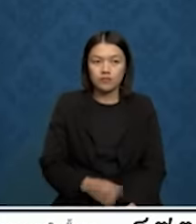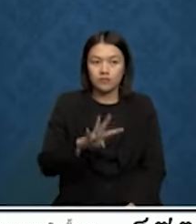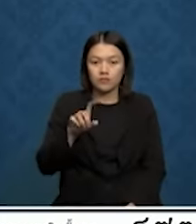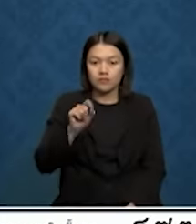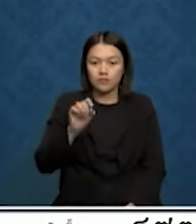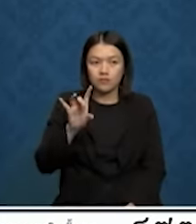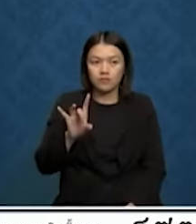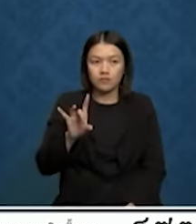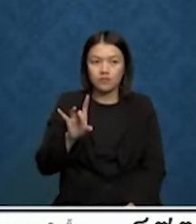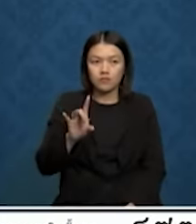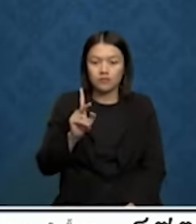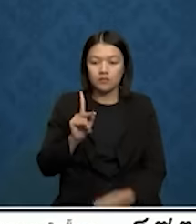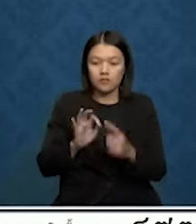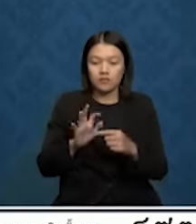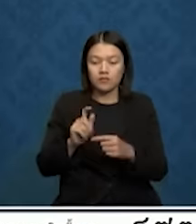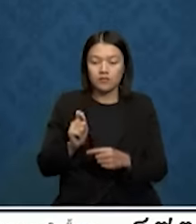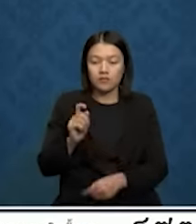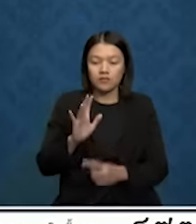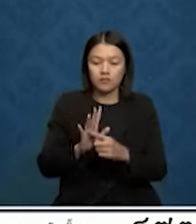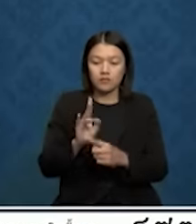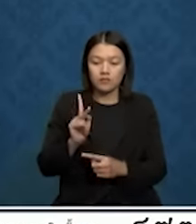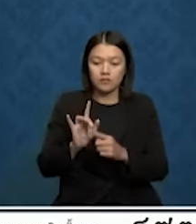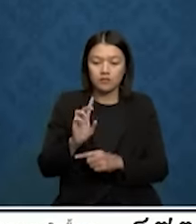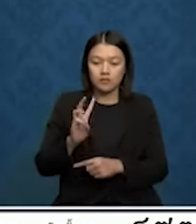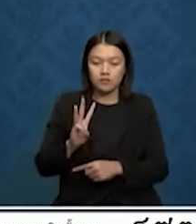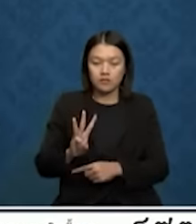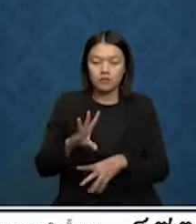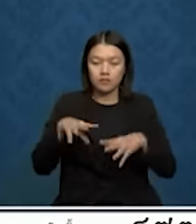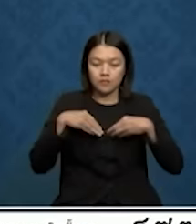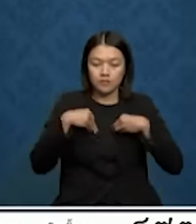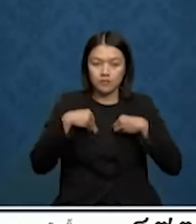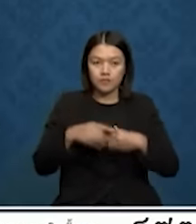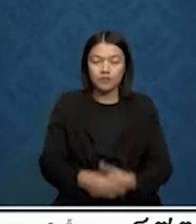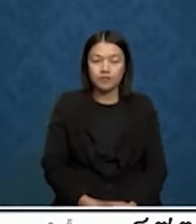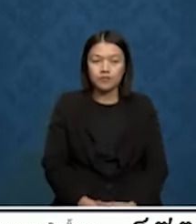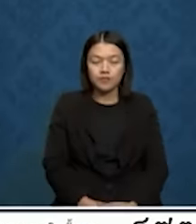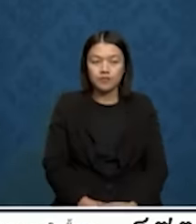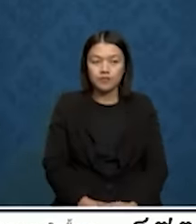428นายก่อแก้วพิคุณทอง เห็นชอบครับ